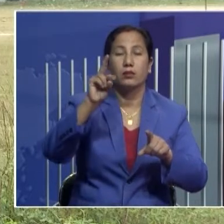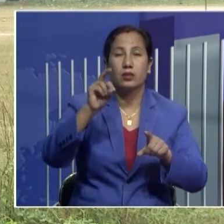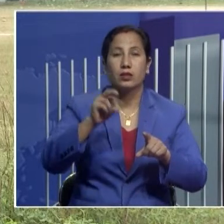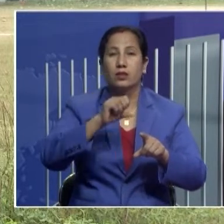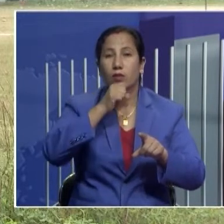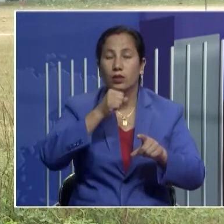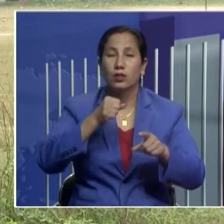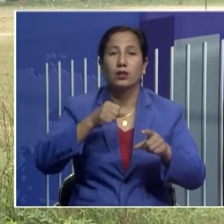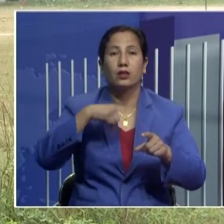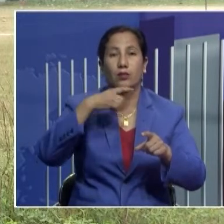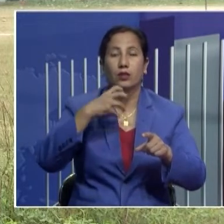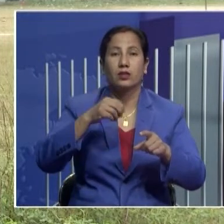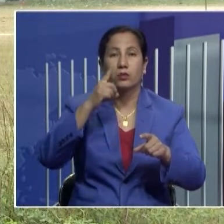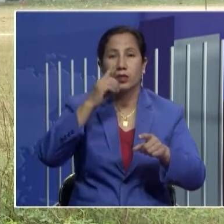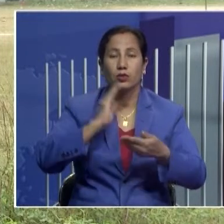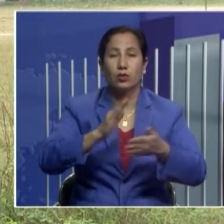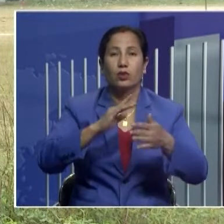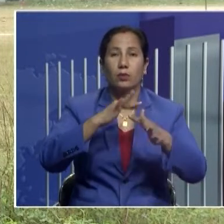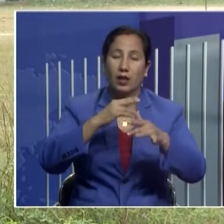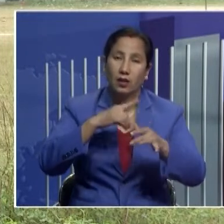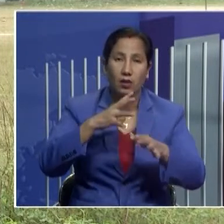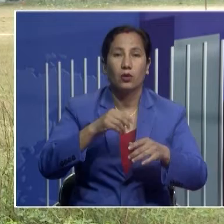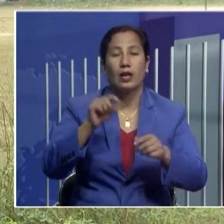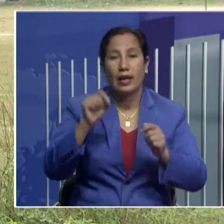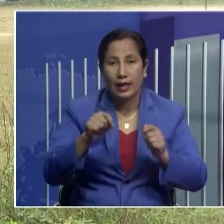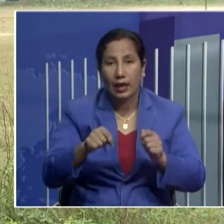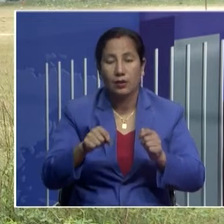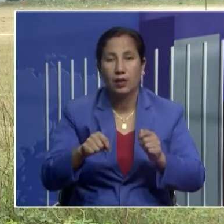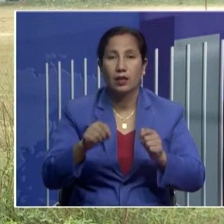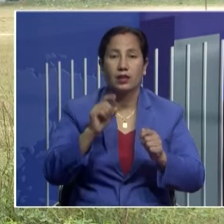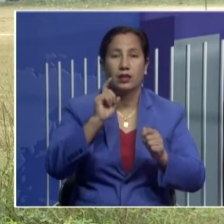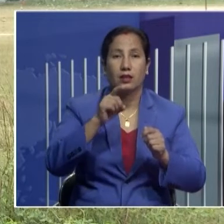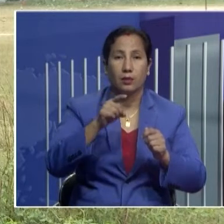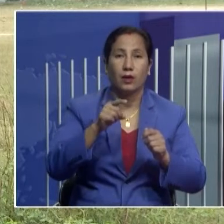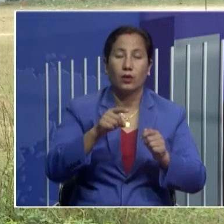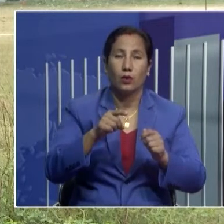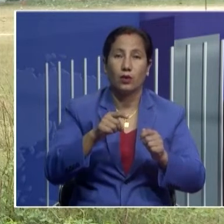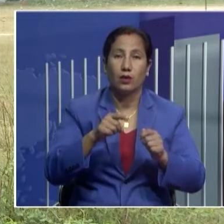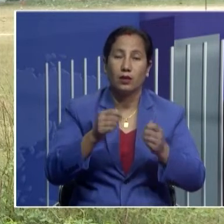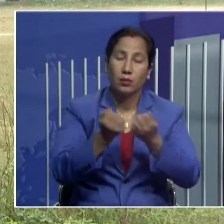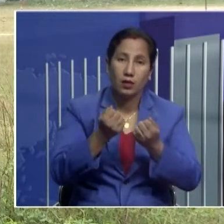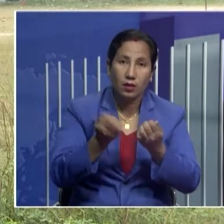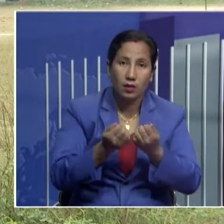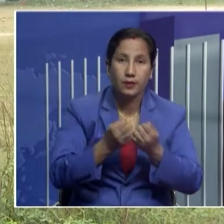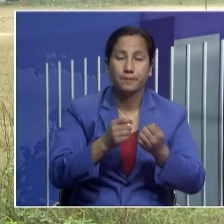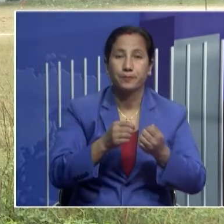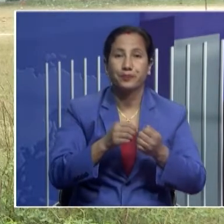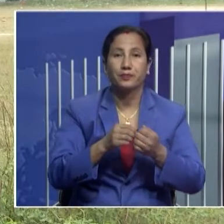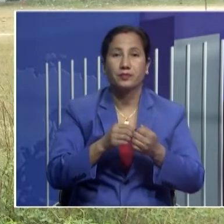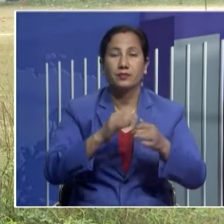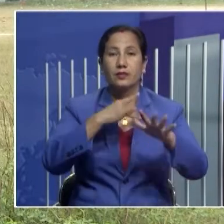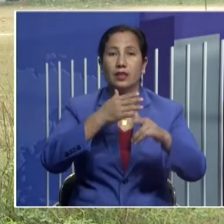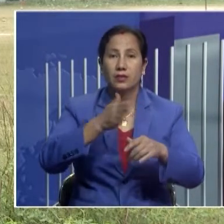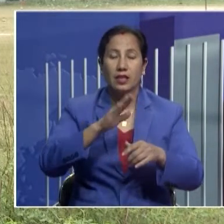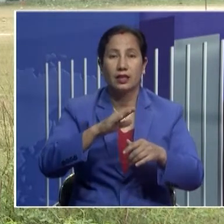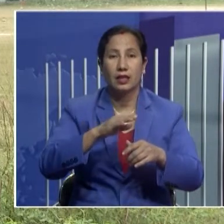होला, त्यसमा चाहिँ अहिलेको कानुनले नियमले पनि चाहिँ तपाईँको चाहिँ अलि चाहिँ बन्देज गरेको छ। र त्यहाँ चाहिँ विवाहमा चाहिँ जाँदाखेरि